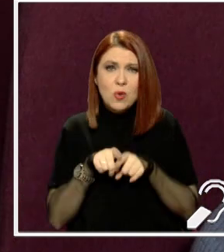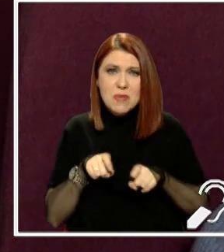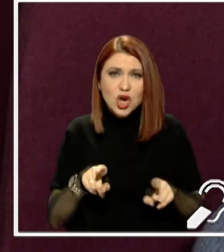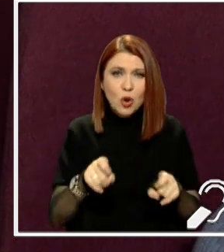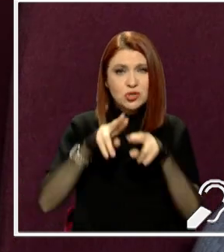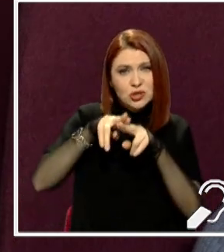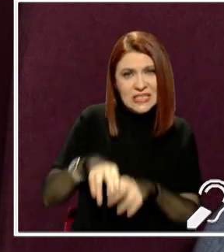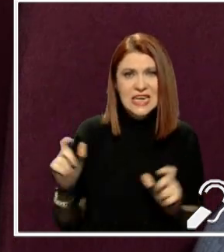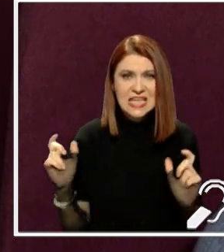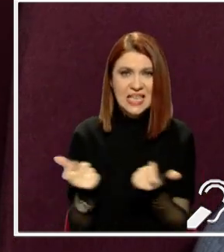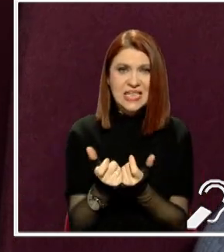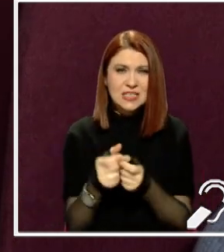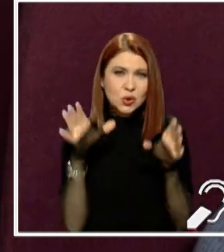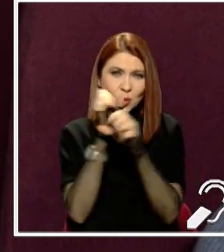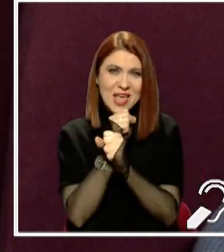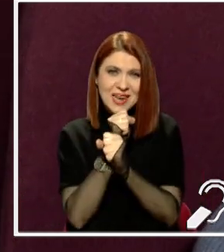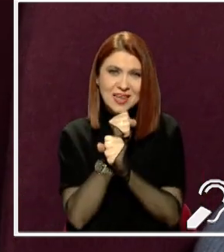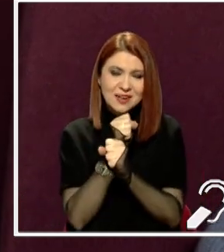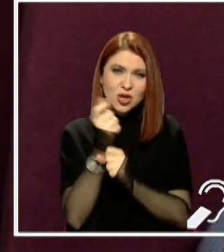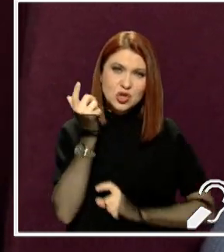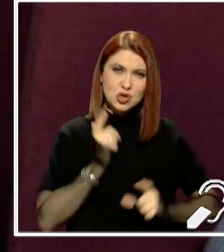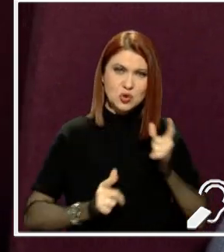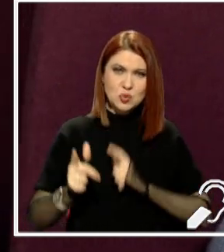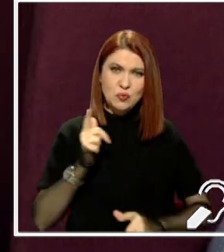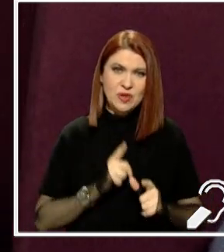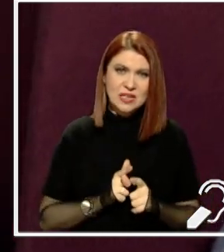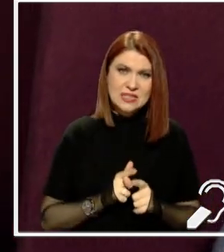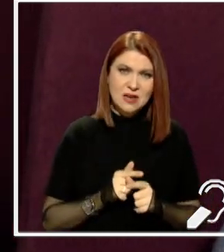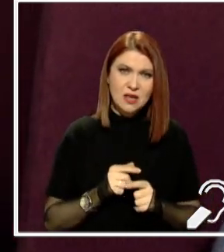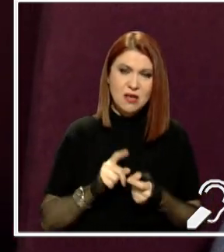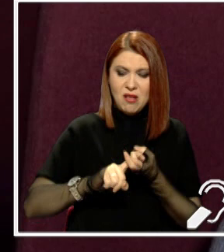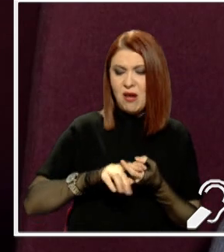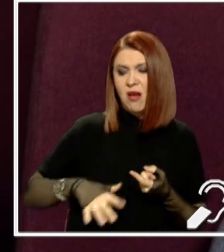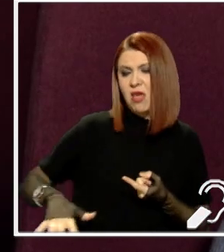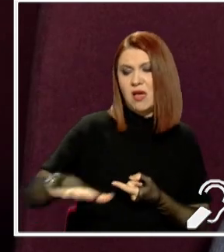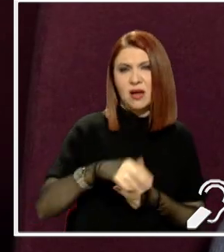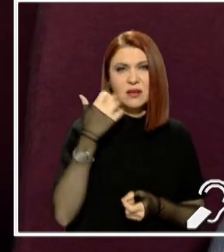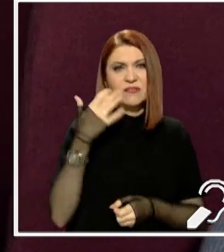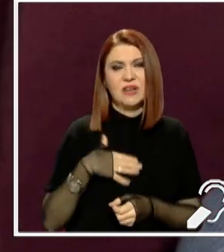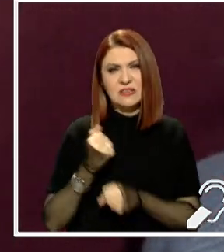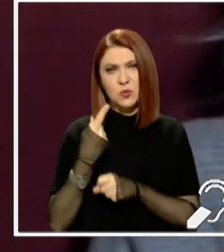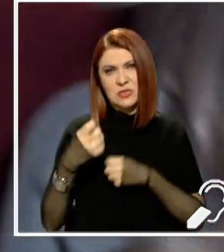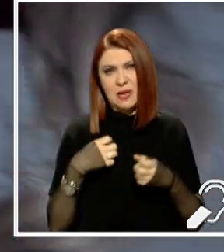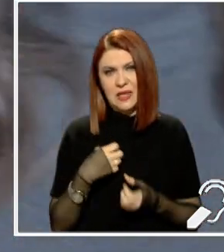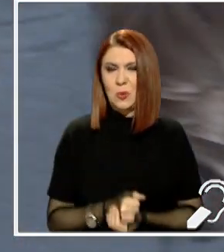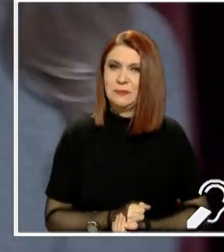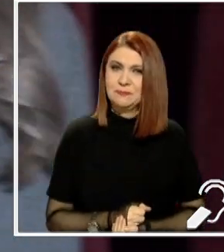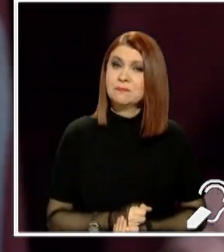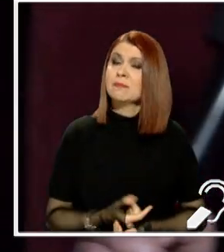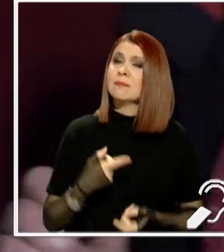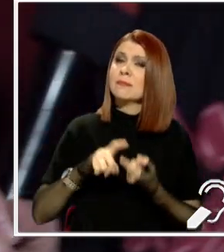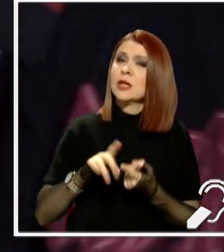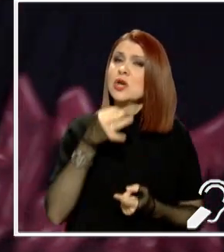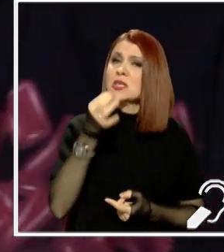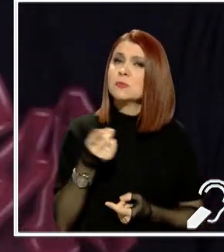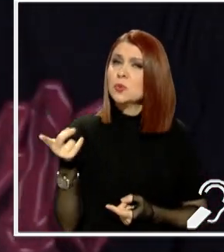ține acolo închis în întuneric și în dramele adiacente realizării unui spectacol. Paula, apropo de ce